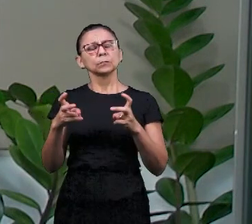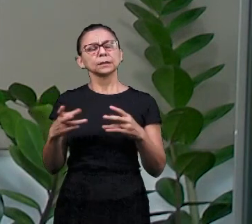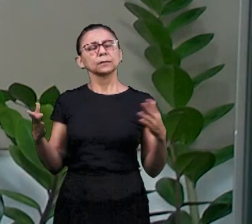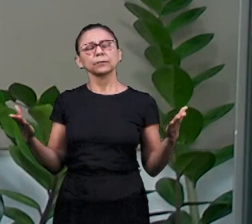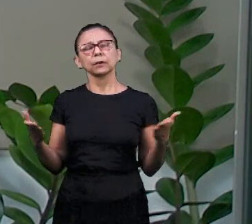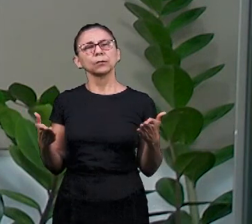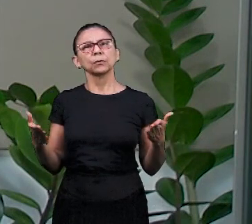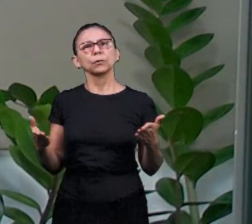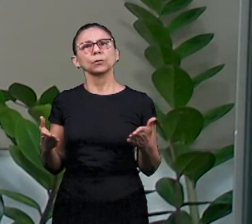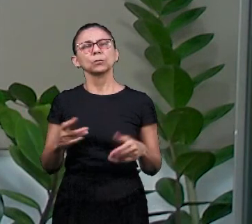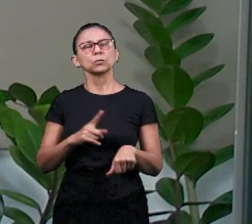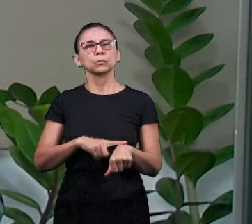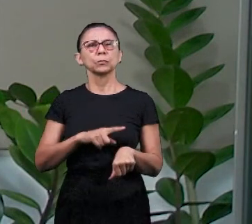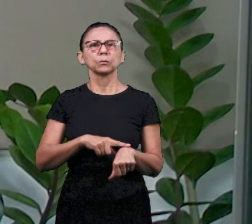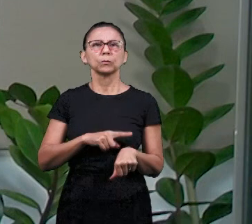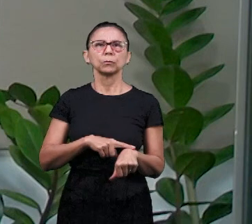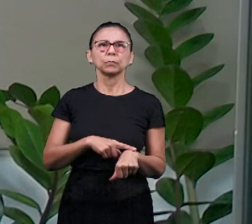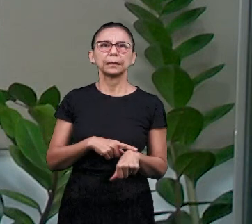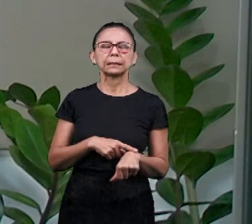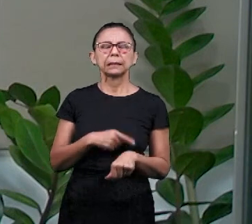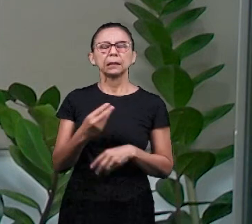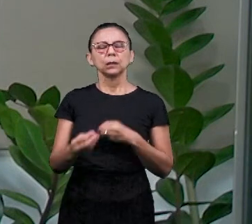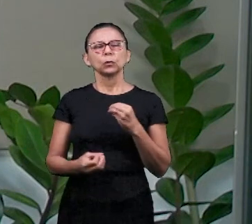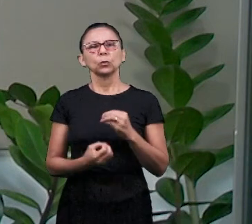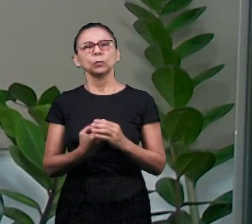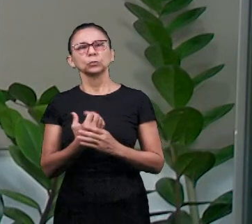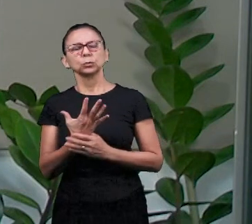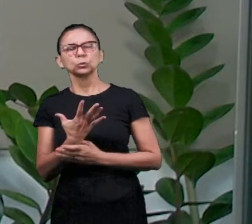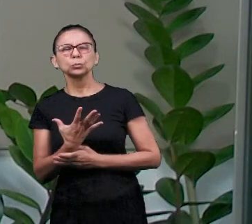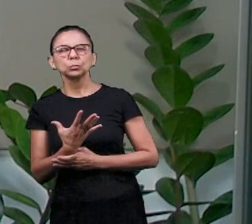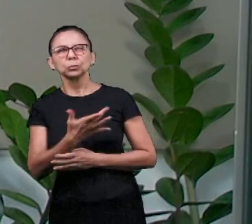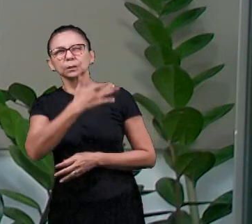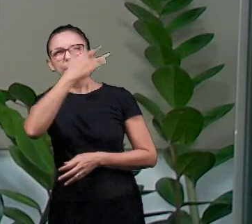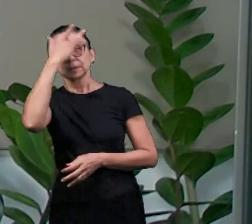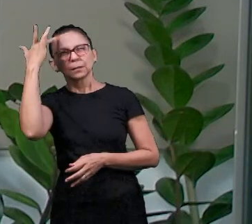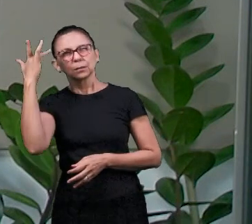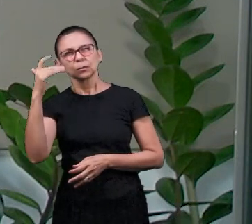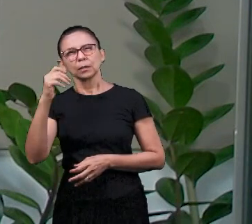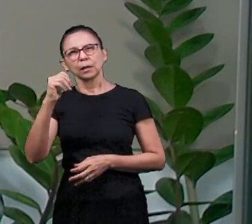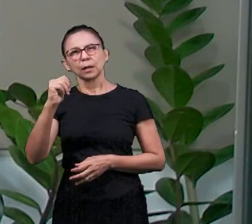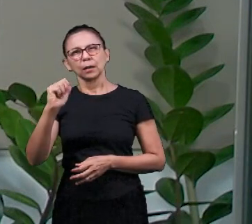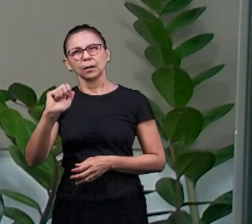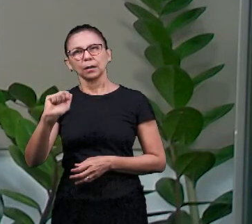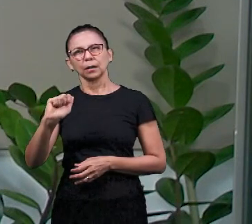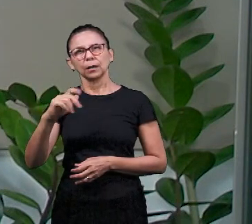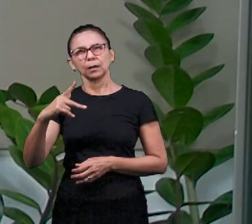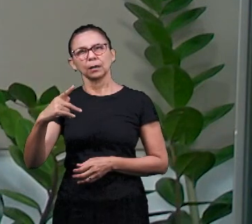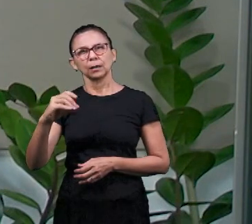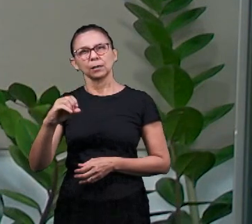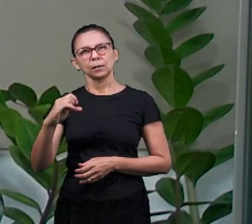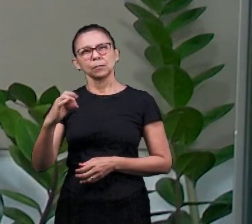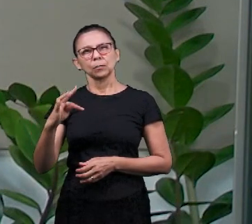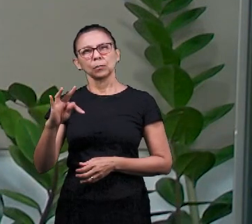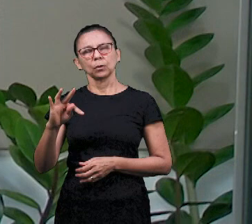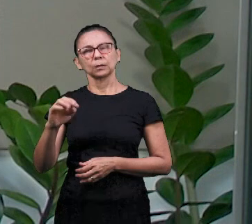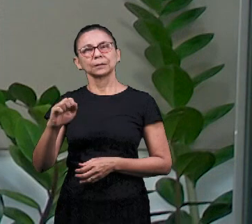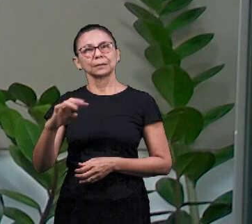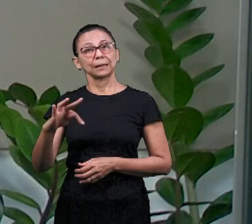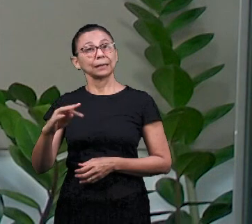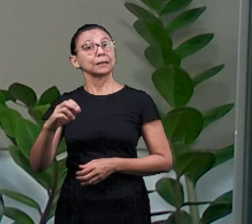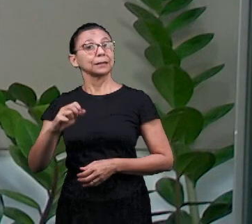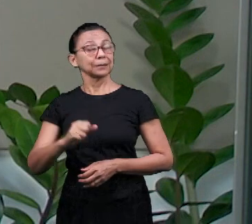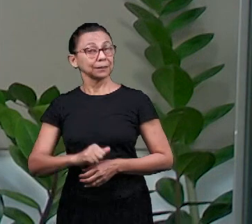jour d'où partent, où apparaissent les apostates dans ces derniers moments. C'est ça que c'est important,